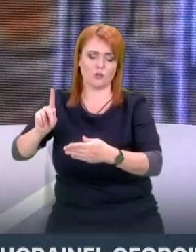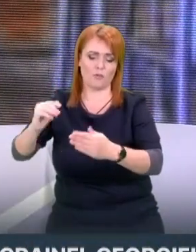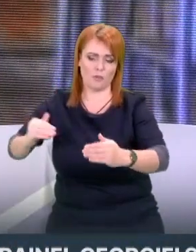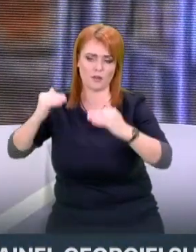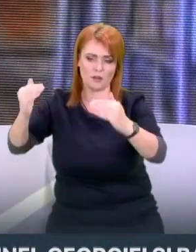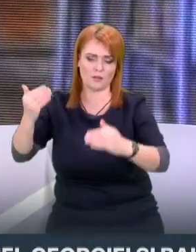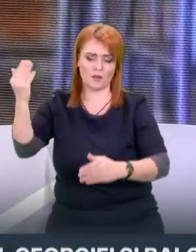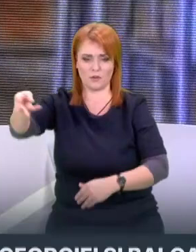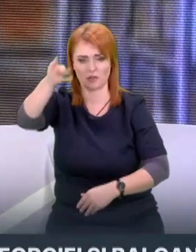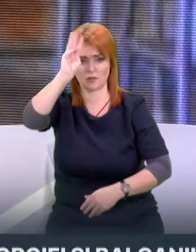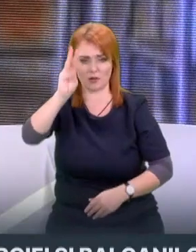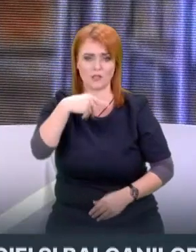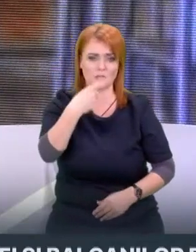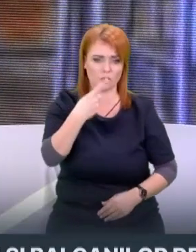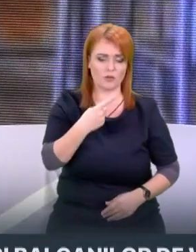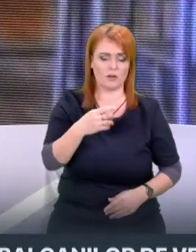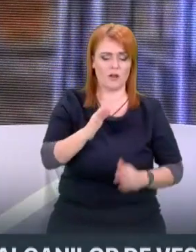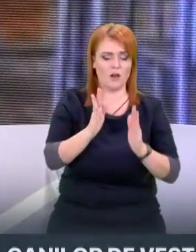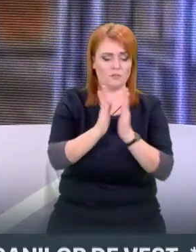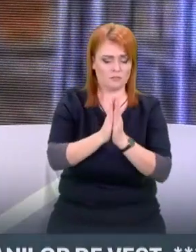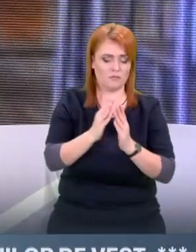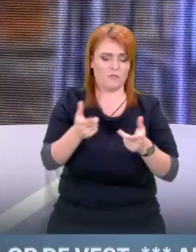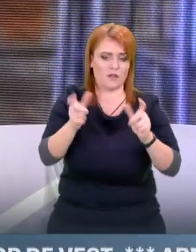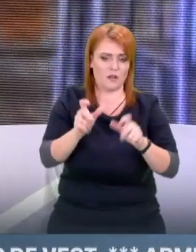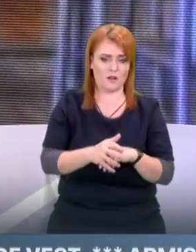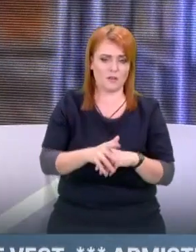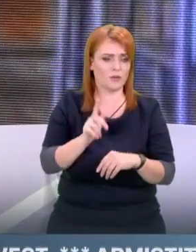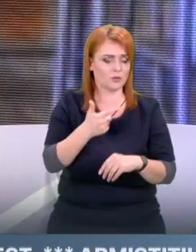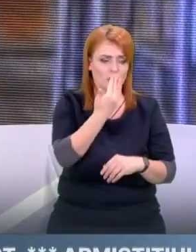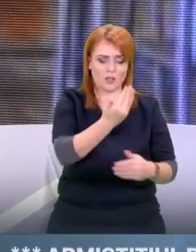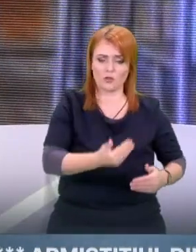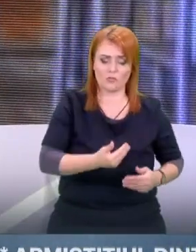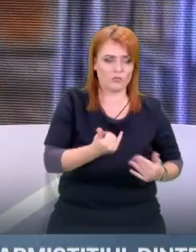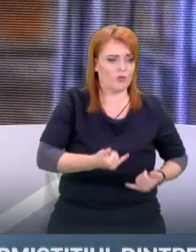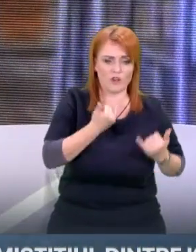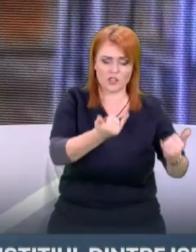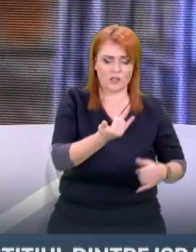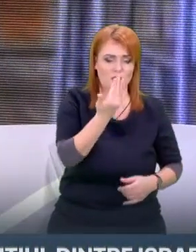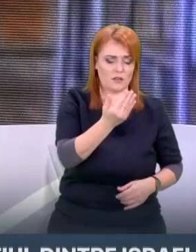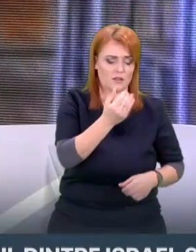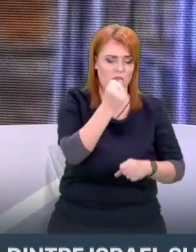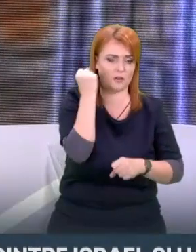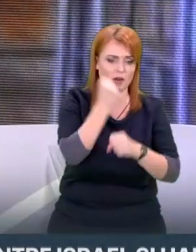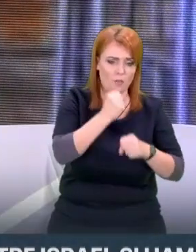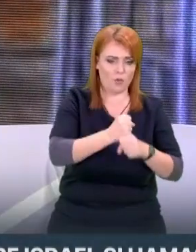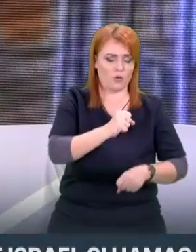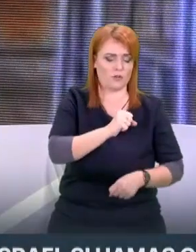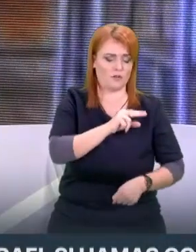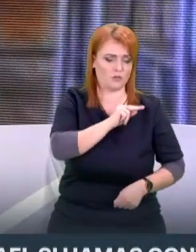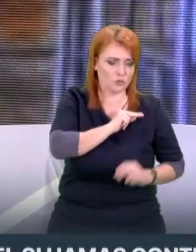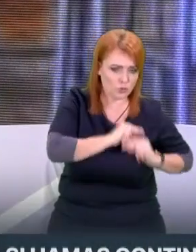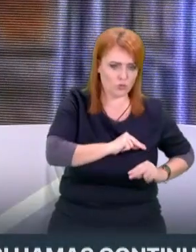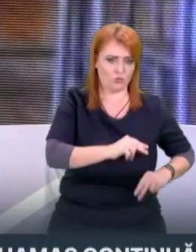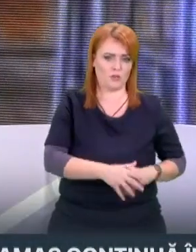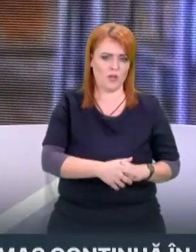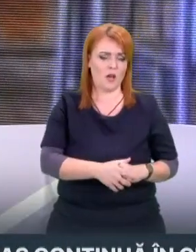sunt insuficiente și nu sunt respectați nici de elevi și nici de părinți. Una peste alta, Republica Moldova aduce lipsă de peste 7.000